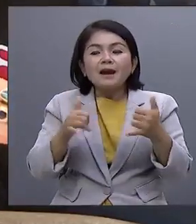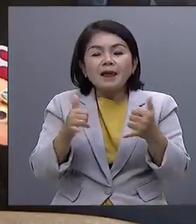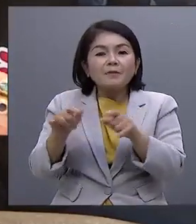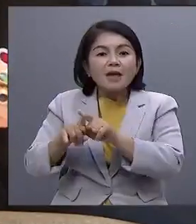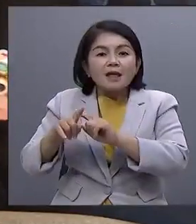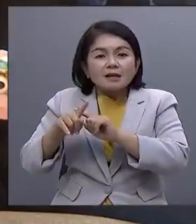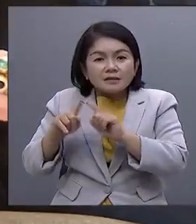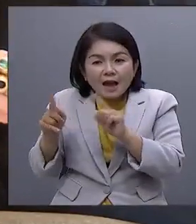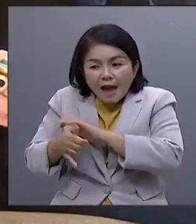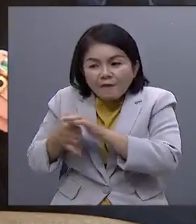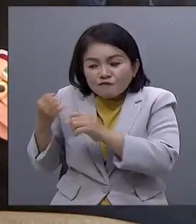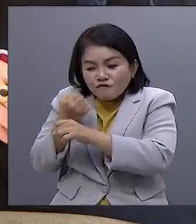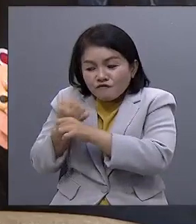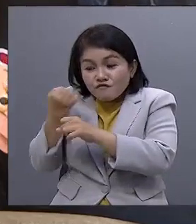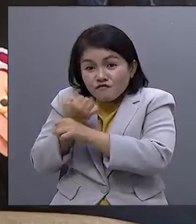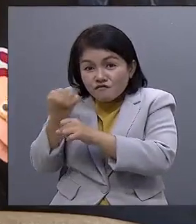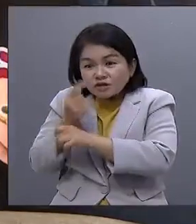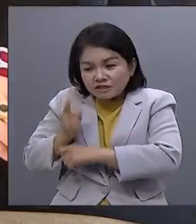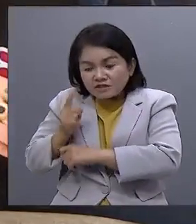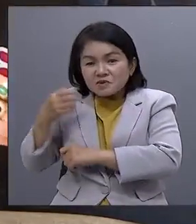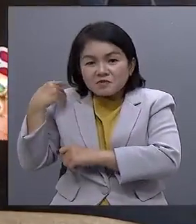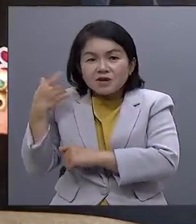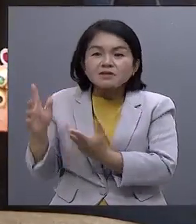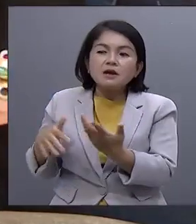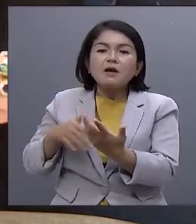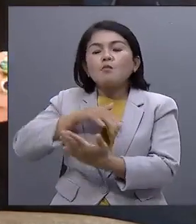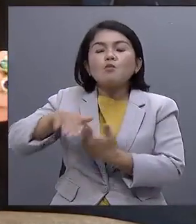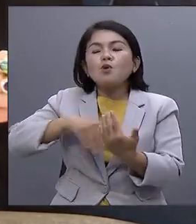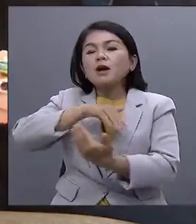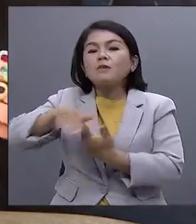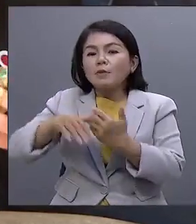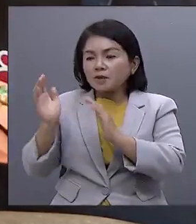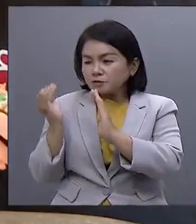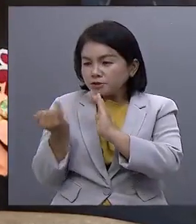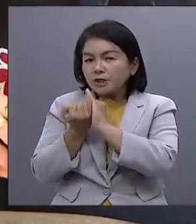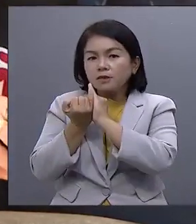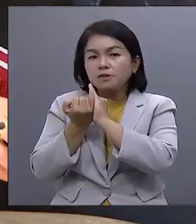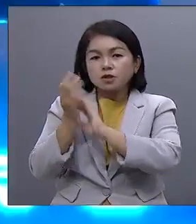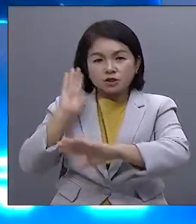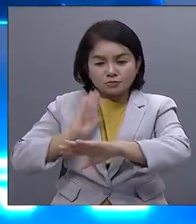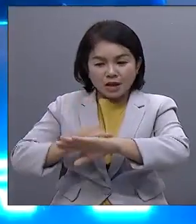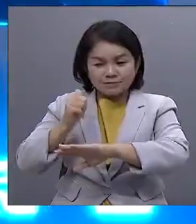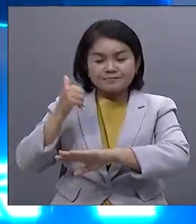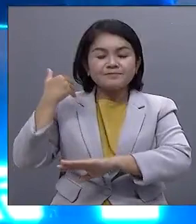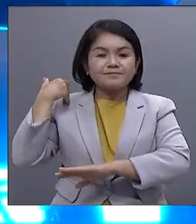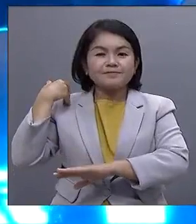อบเล่นแอบซ้อมจริงๆสลับไปเรื่อยจนเกิดความเคยชิน